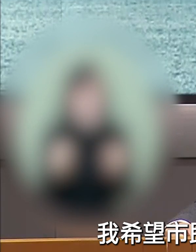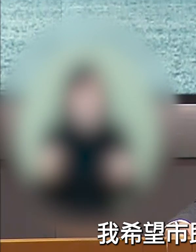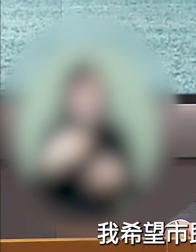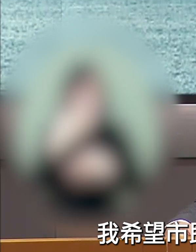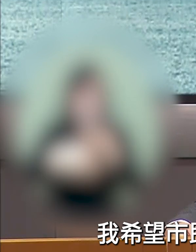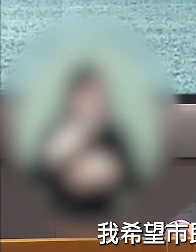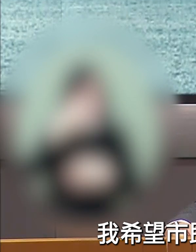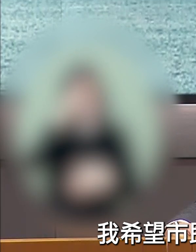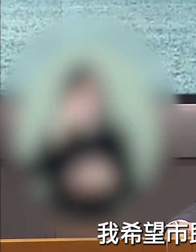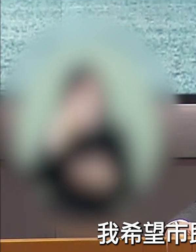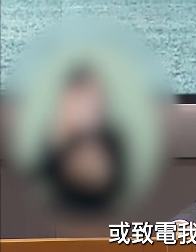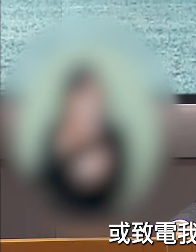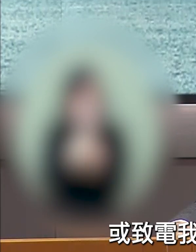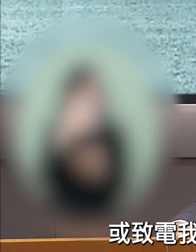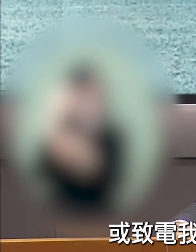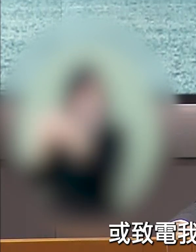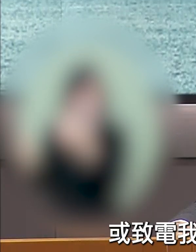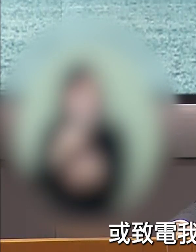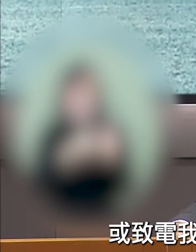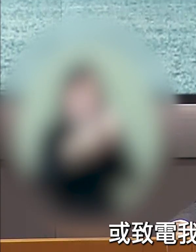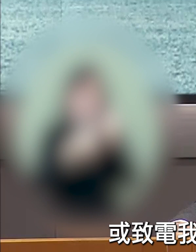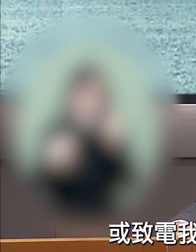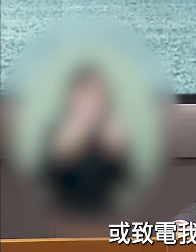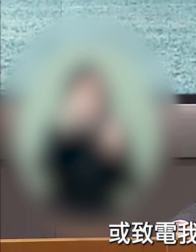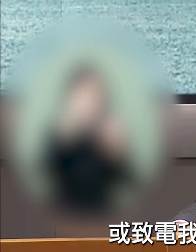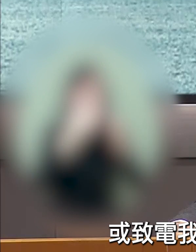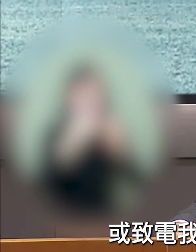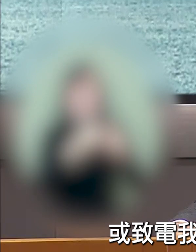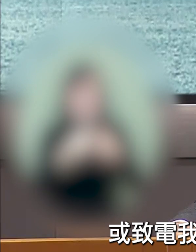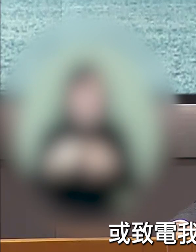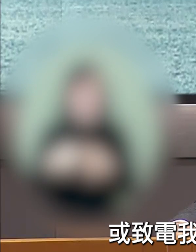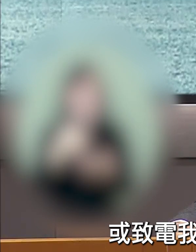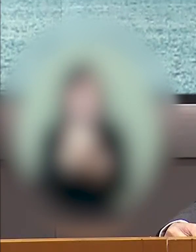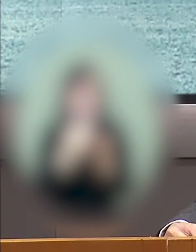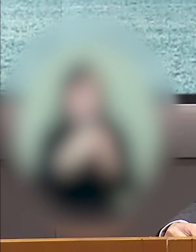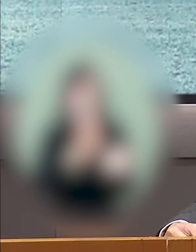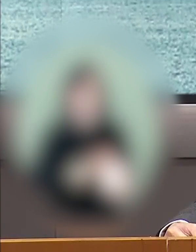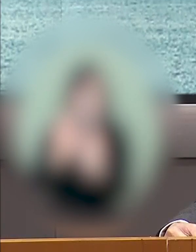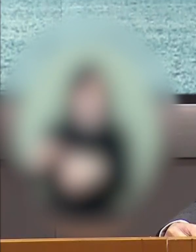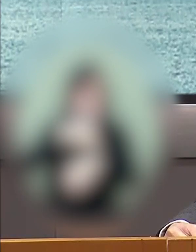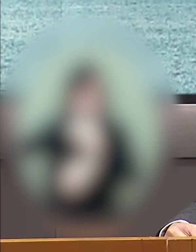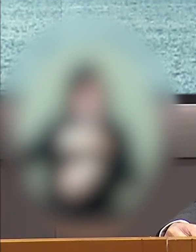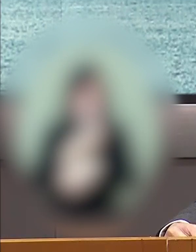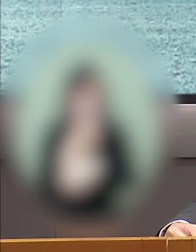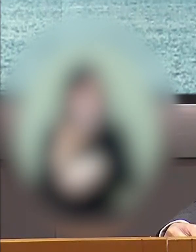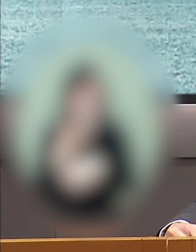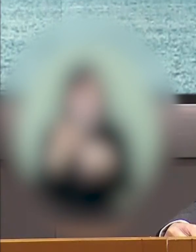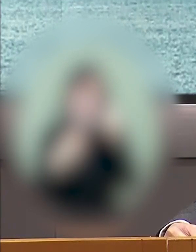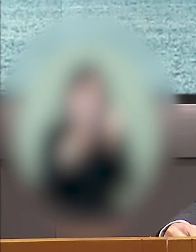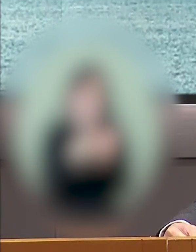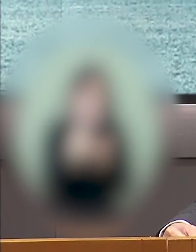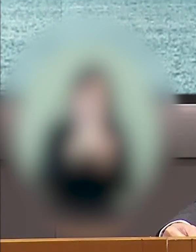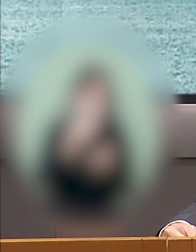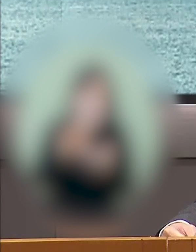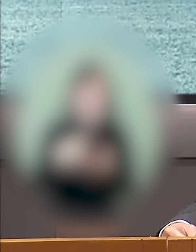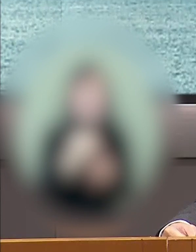哋政府嘅專題網站啦，或者係致電我哋民政事務總署居安抗疫嘅計劃這個24小時熱線